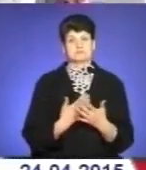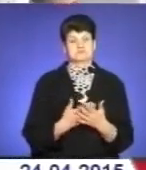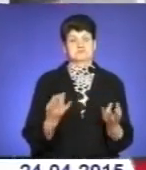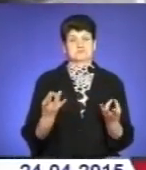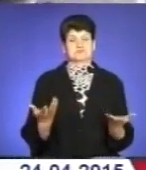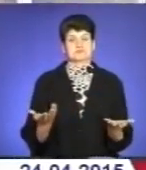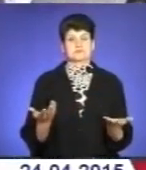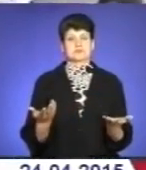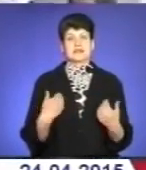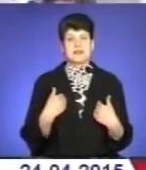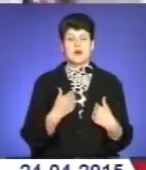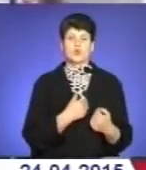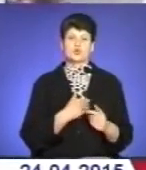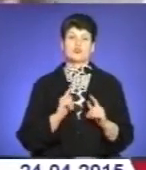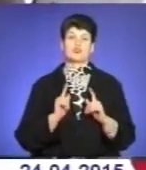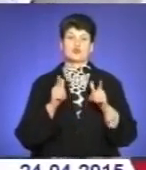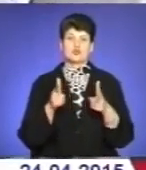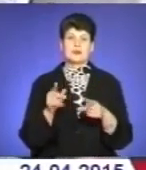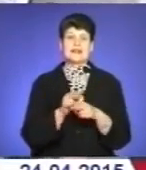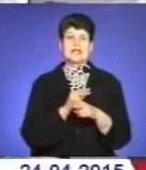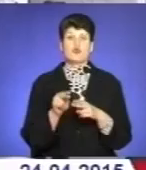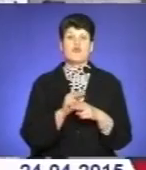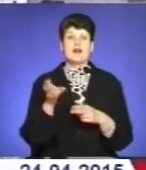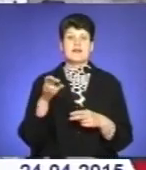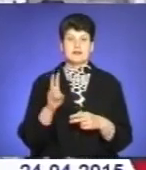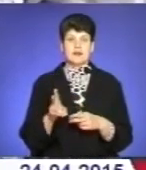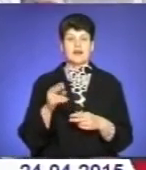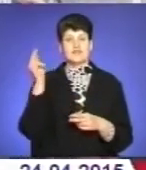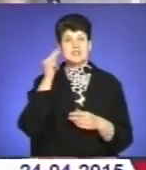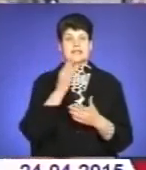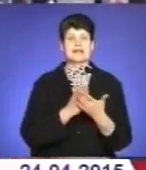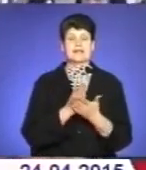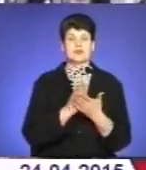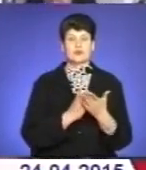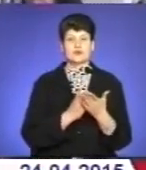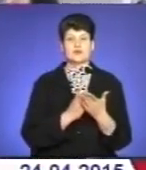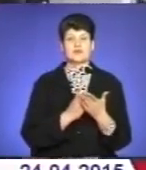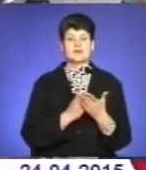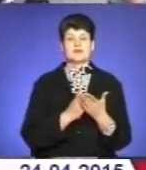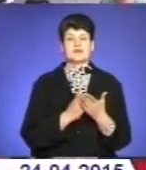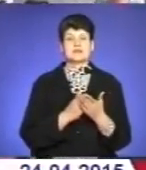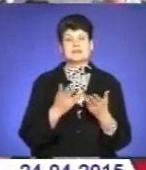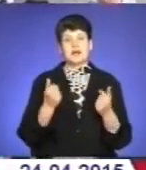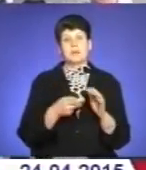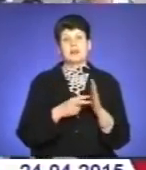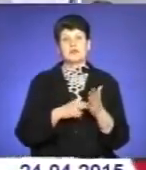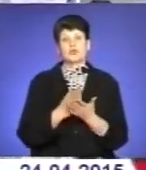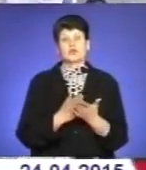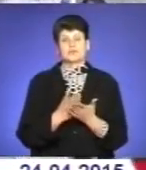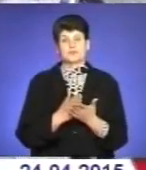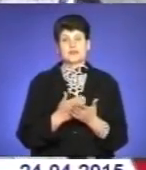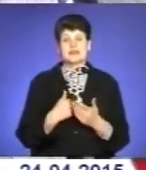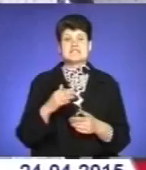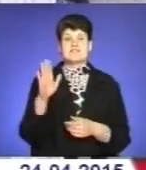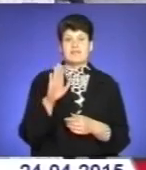потрібна? Ну, я збираюсь поступати на лікувальника і вчитися на хірурга. Ще спеціалізацію ще не обрав. Ну, так то планується хірургом бути. Я з